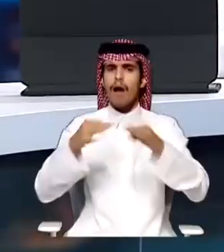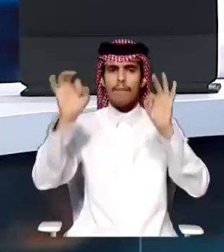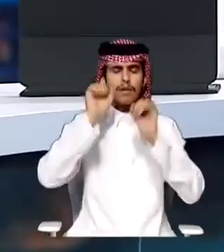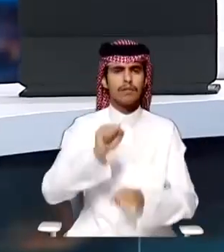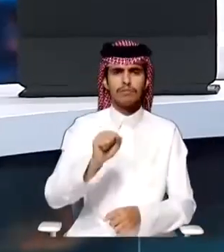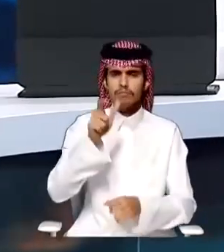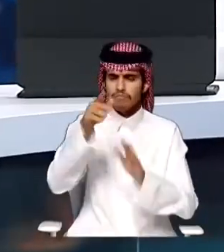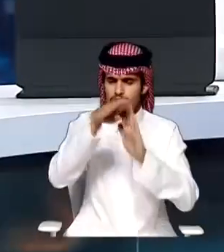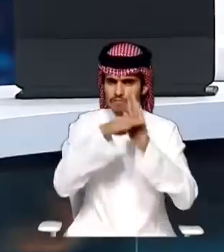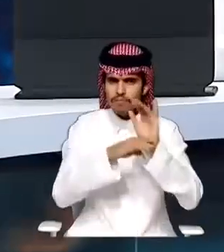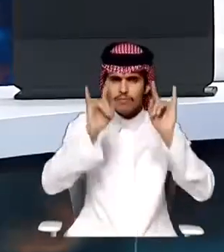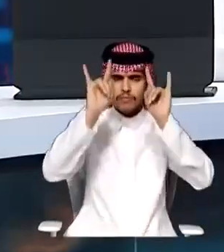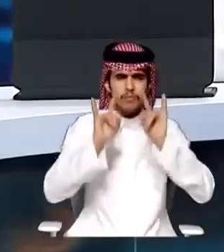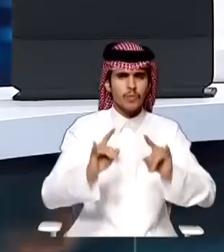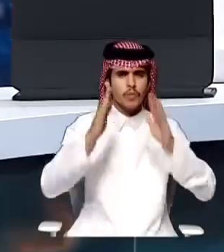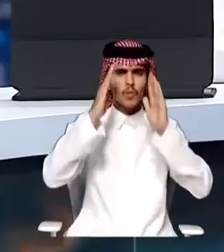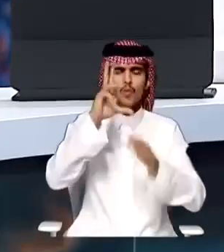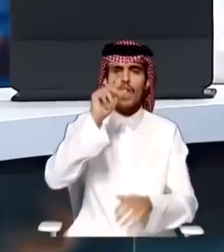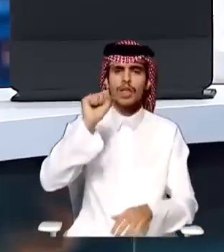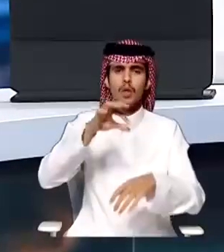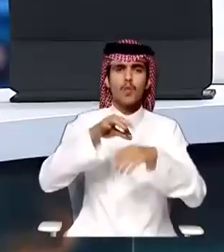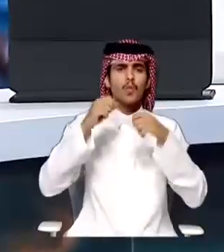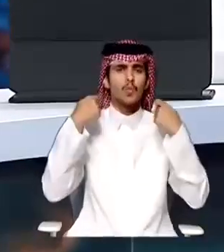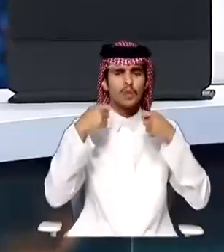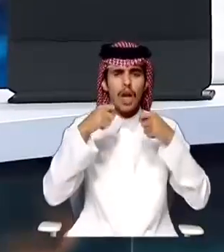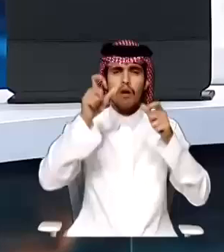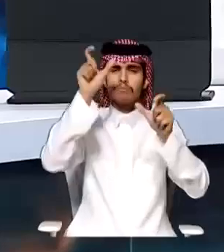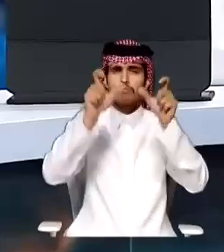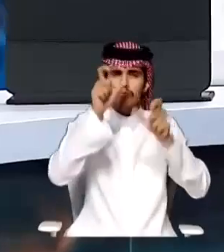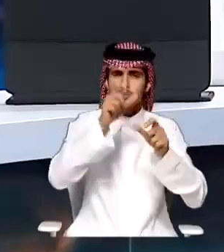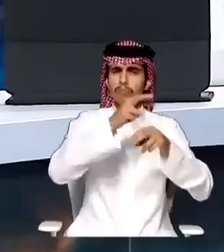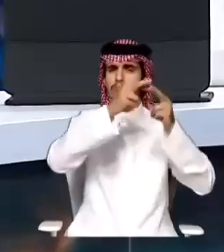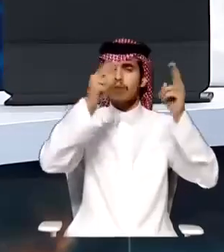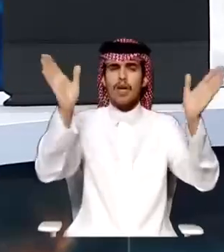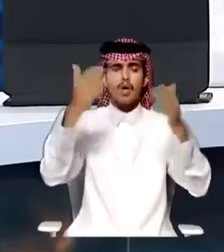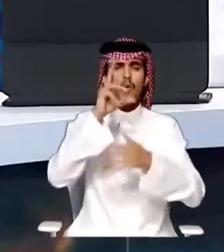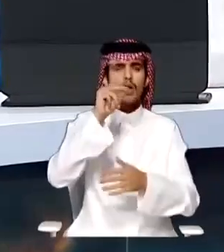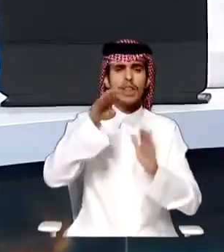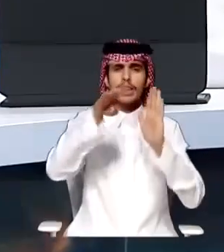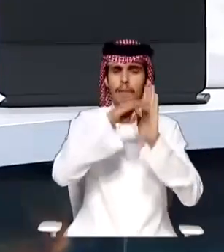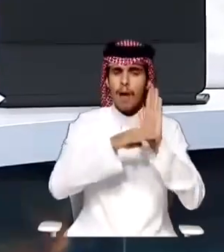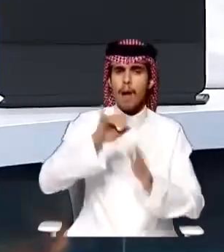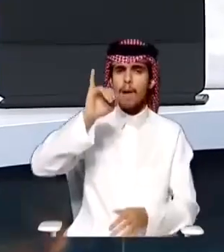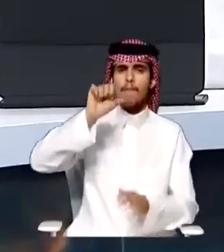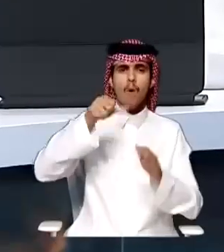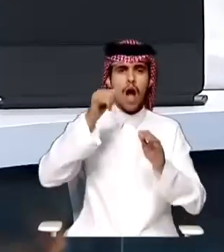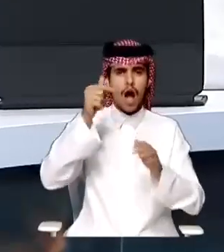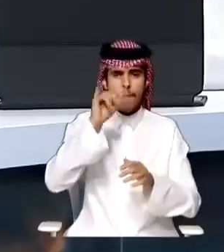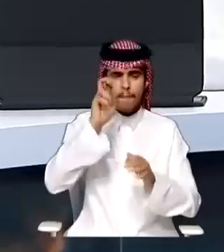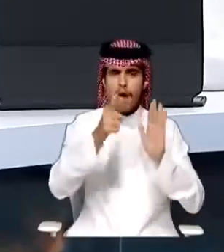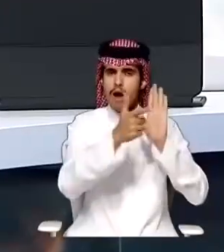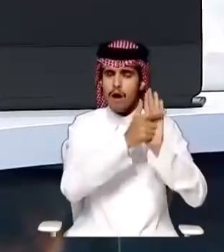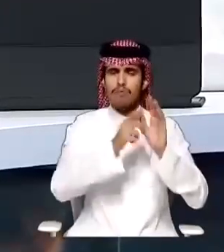ايضا لوزاره الموارد البشريه وكثير من البرامج ايضا برنامج موائمه وغيرها يعني الدعم ما شاء الله تبارك الله سعيدين جدا